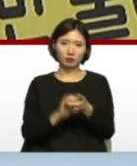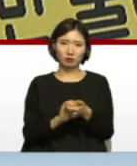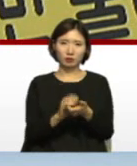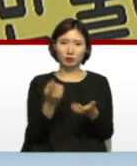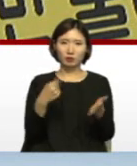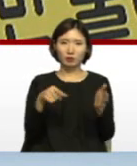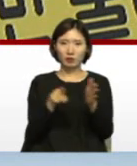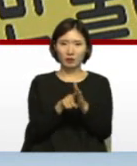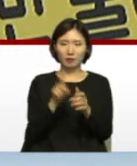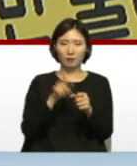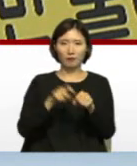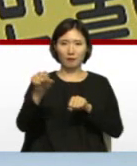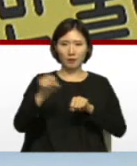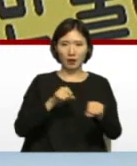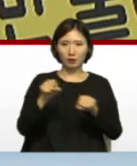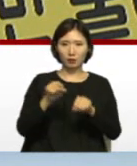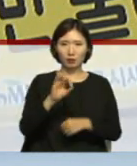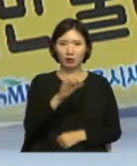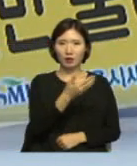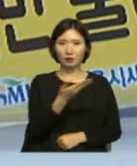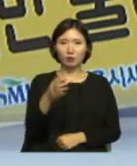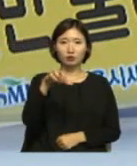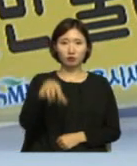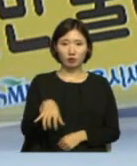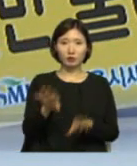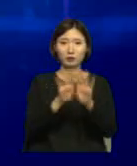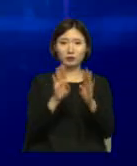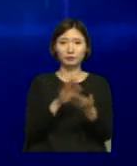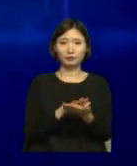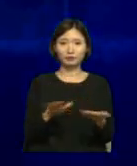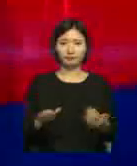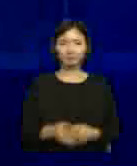캠페인이 강동구에서 열렸습니다. 보도에 박영찬 기자입니다.